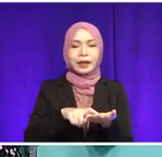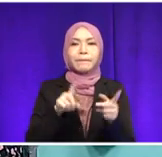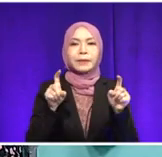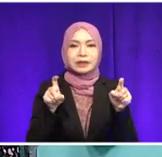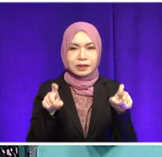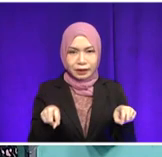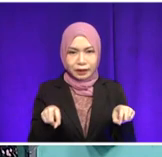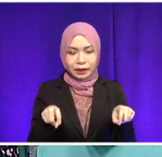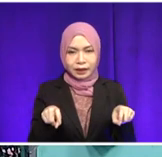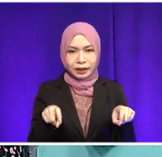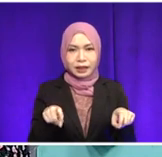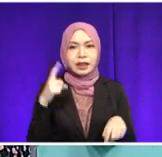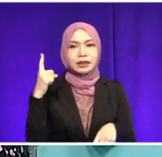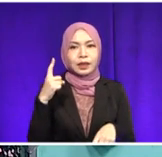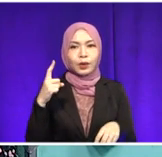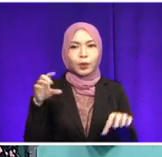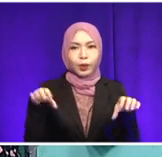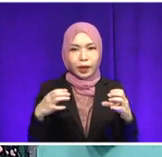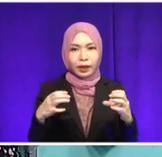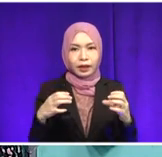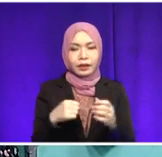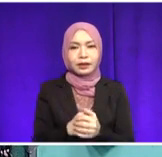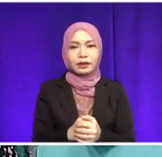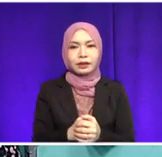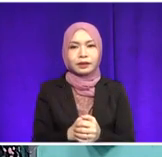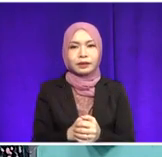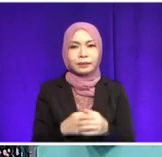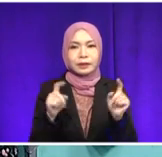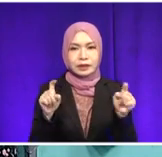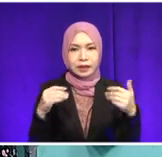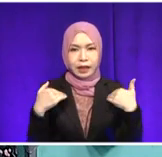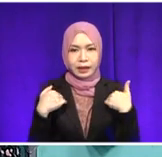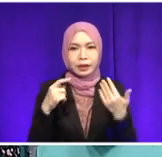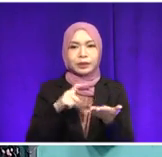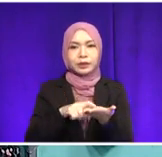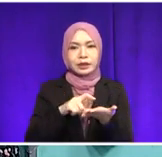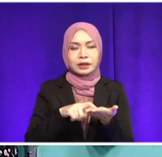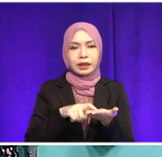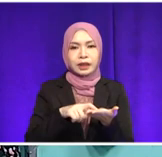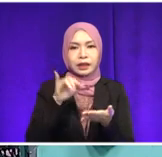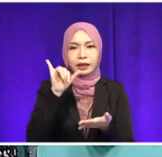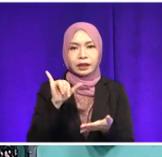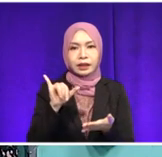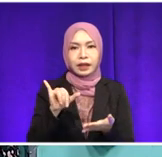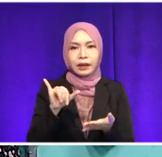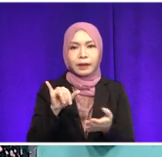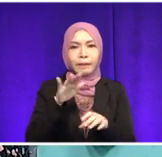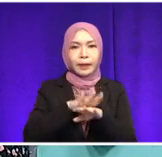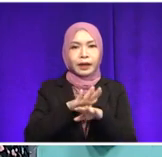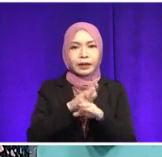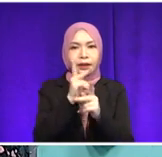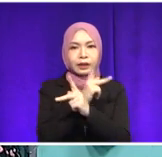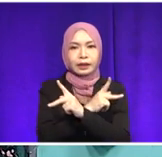penuh perbincangan Awal jadi perlu ada perbincangan-perbincangan untuk yang seterusnya lah maksudnya